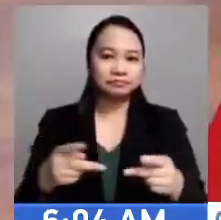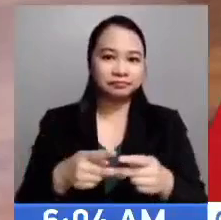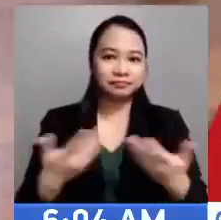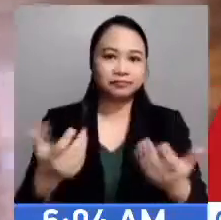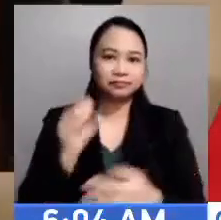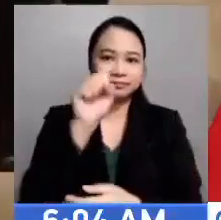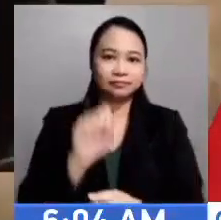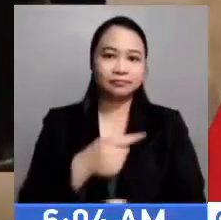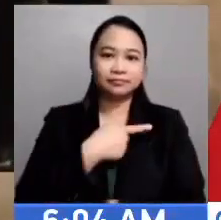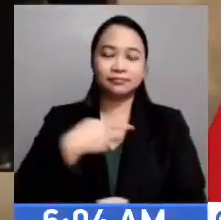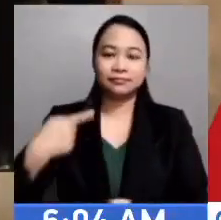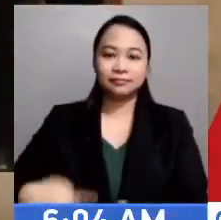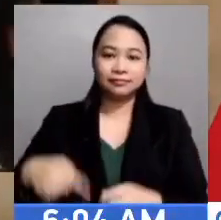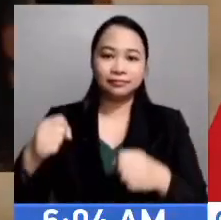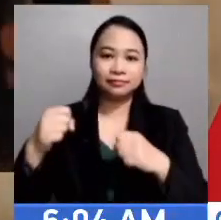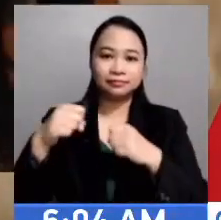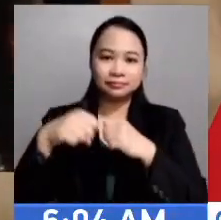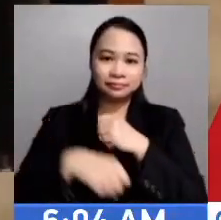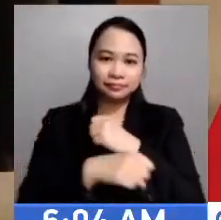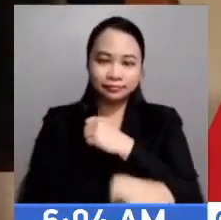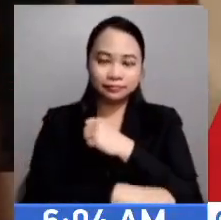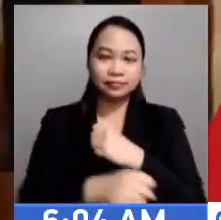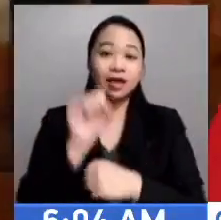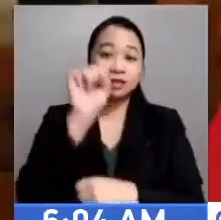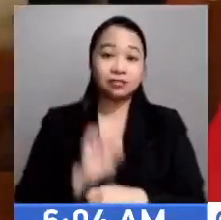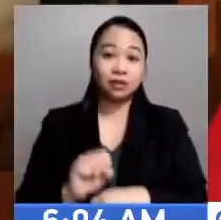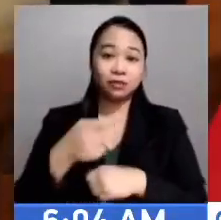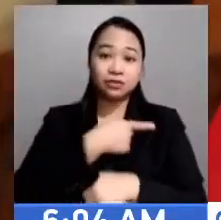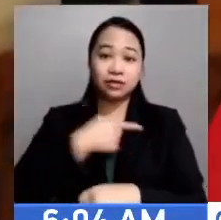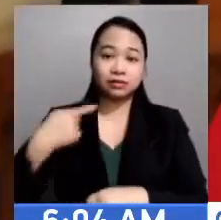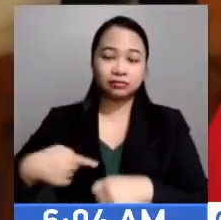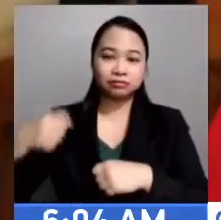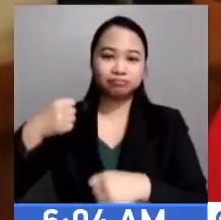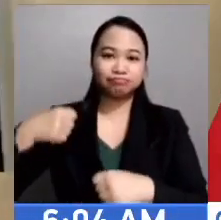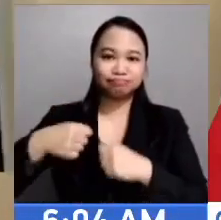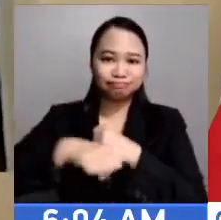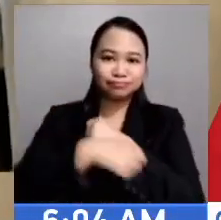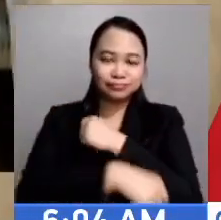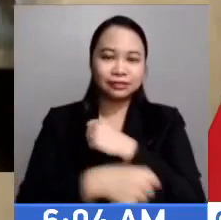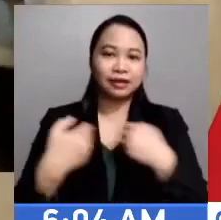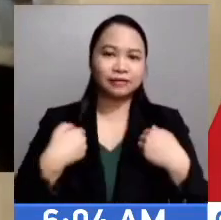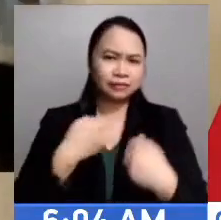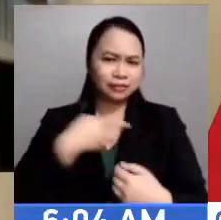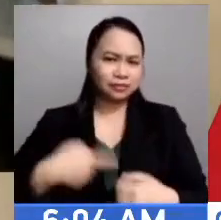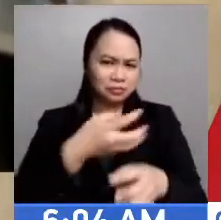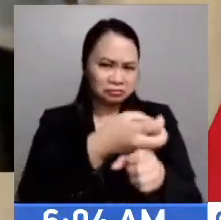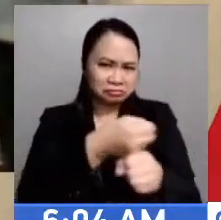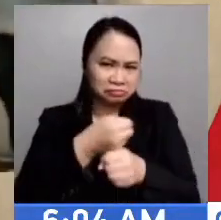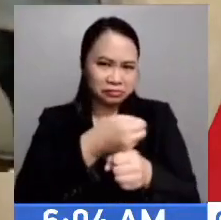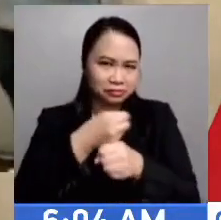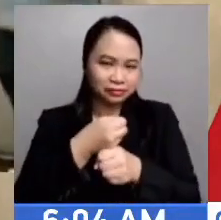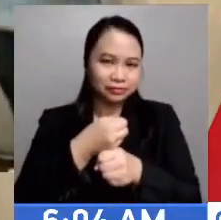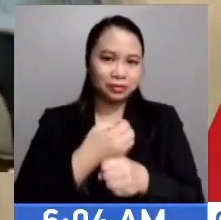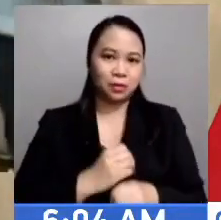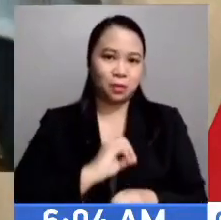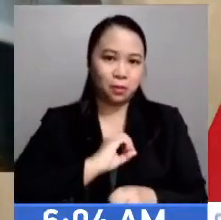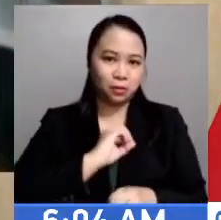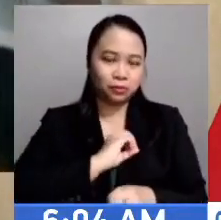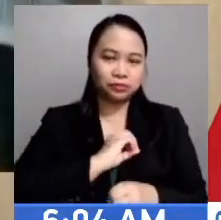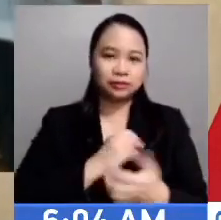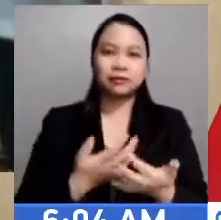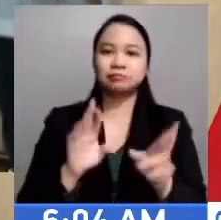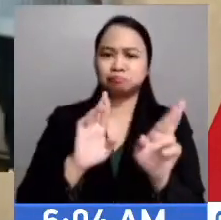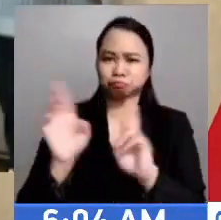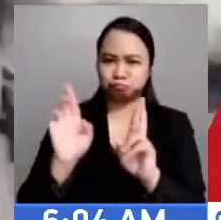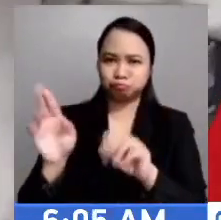ng South China Sea kung saan may inaangking teritoryo ang China. Handa na raw ang Philippine Coast Guard sa pagbisita roon